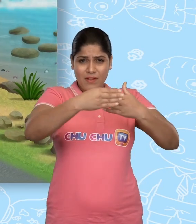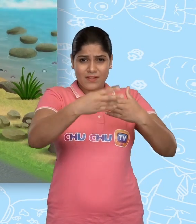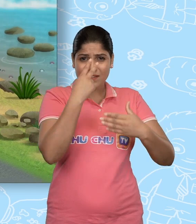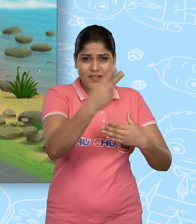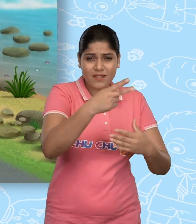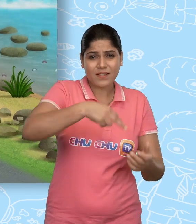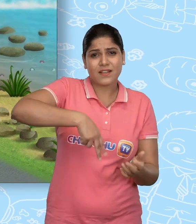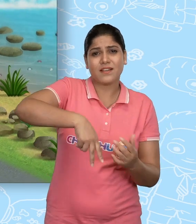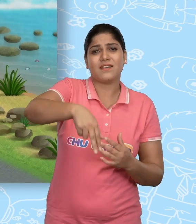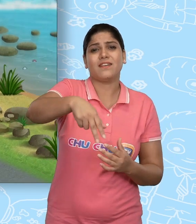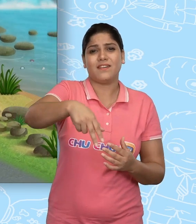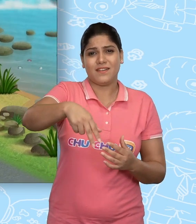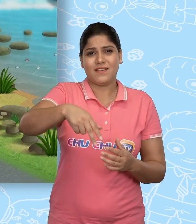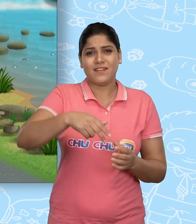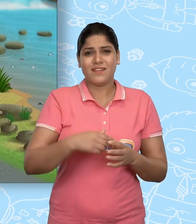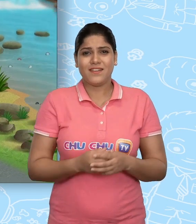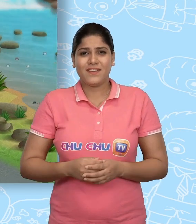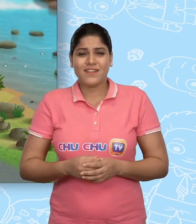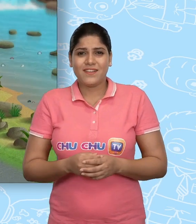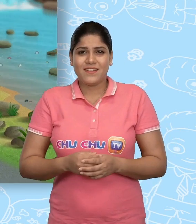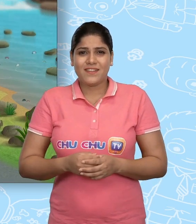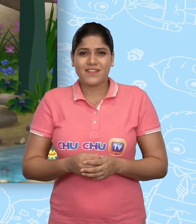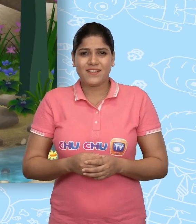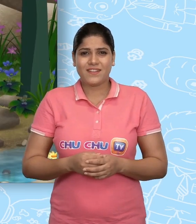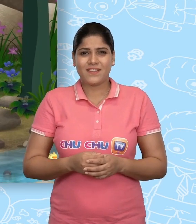और सब लोग उन्हें पास से देखने के लिए आगे बढ़े।